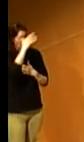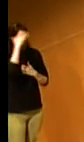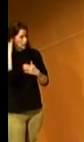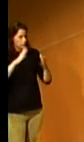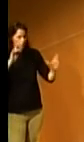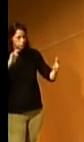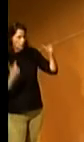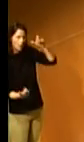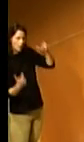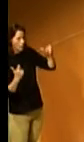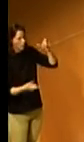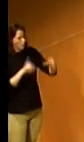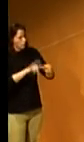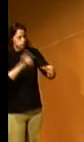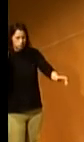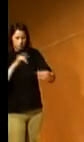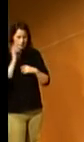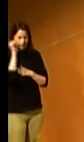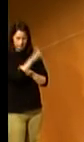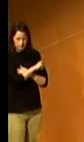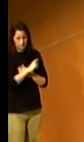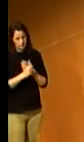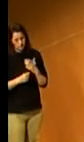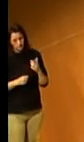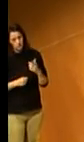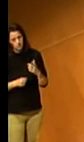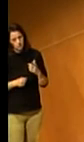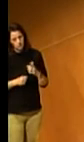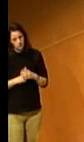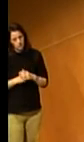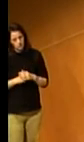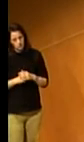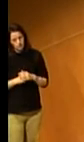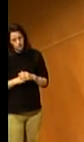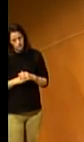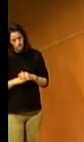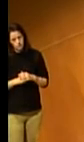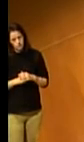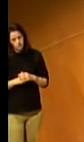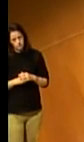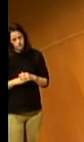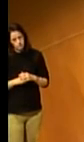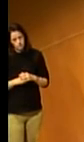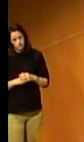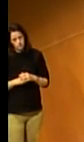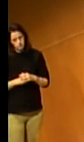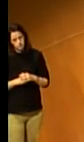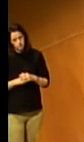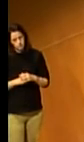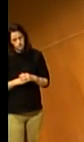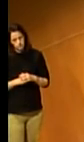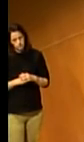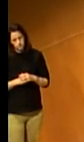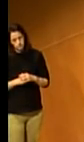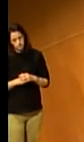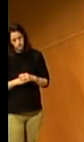fait, maintenant, et ça, c'est quelque chose qui s'est généralisé dans mon institution, et c'est dans la tête des enseignants, le diplôme, c'est tout ou